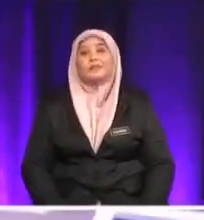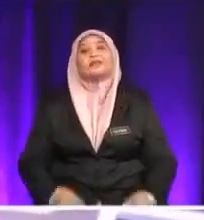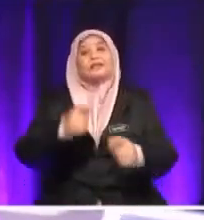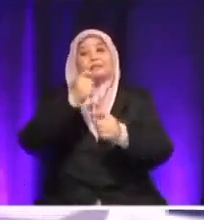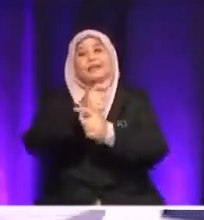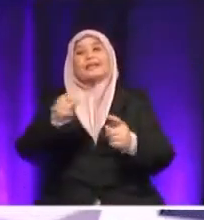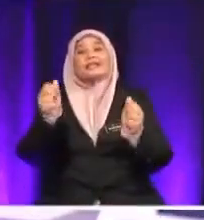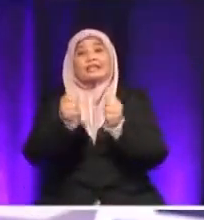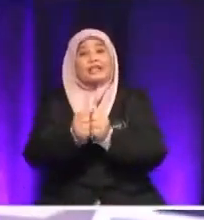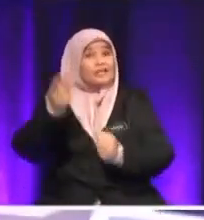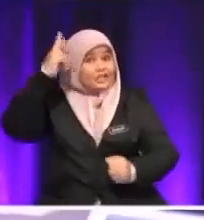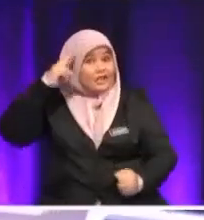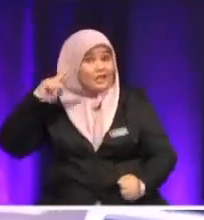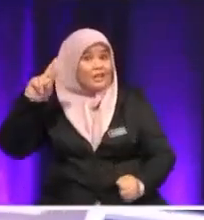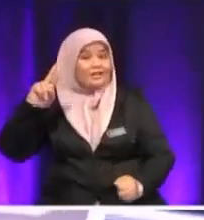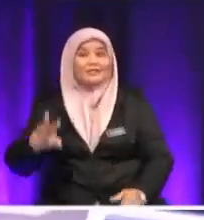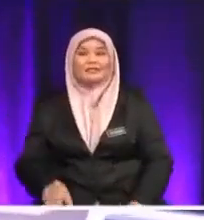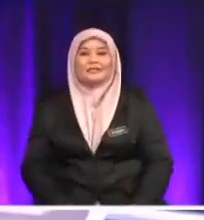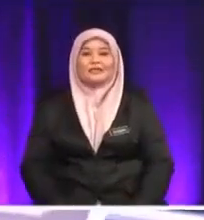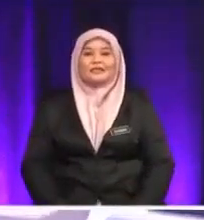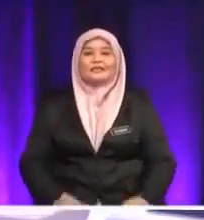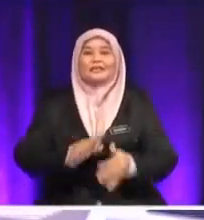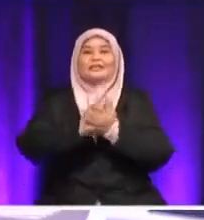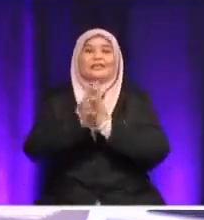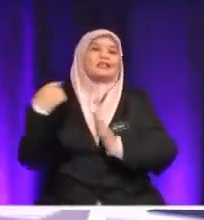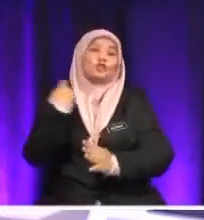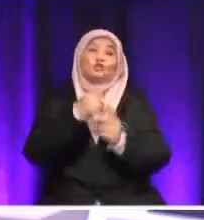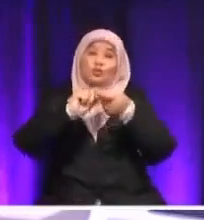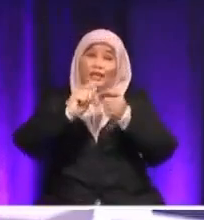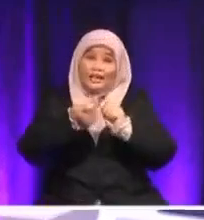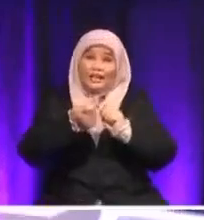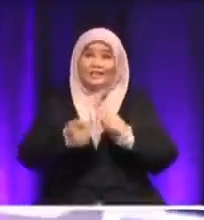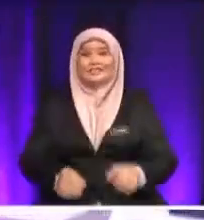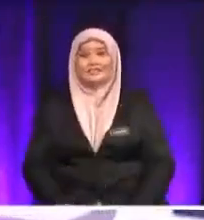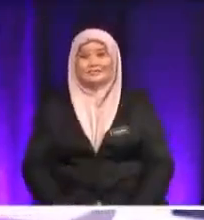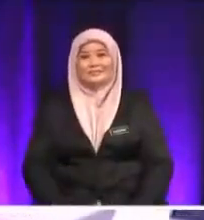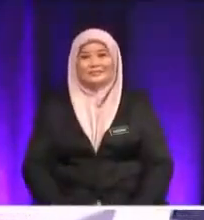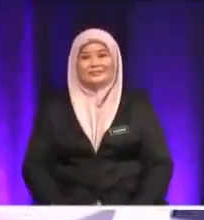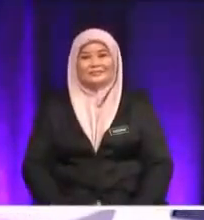Bertepatan dengan syarak. Jadi kita tukar. Okey.